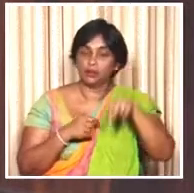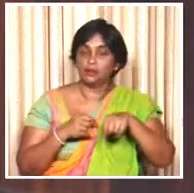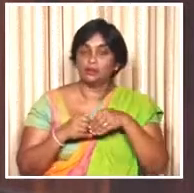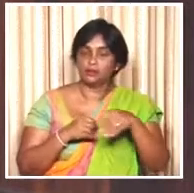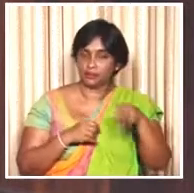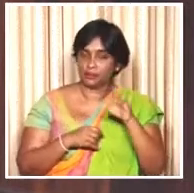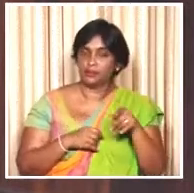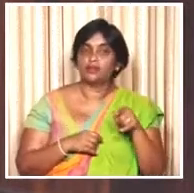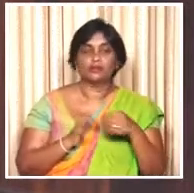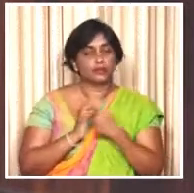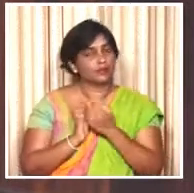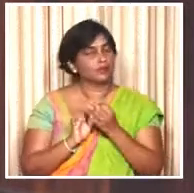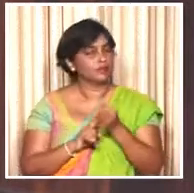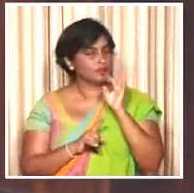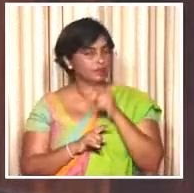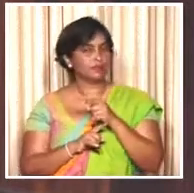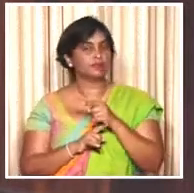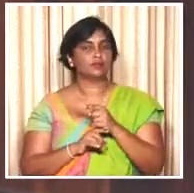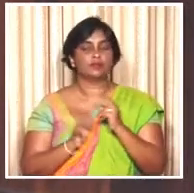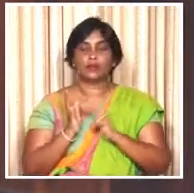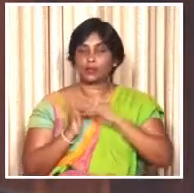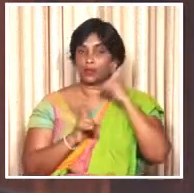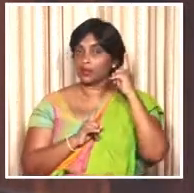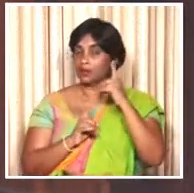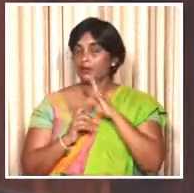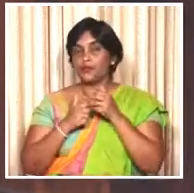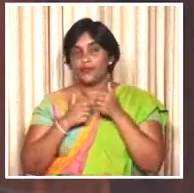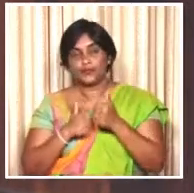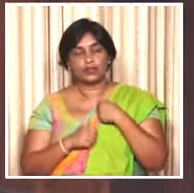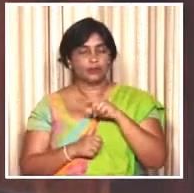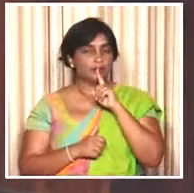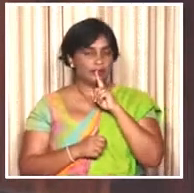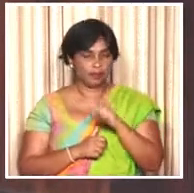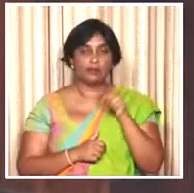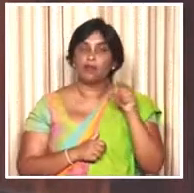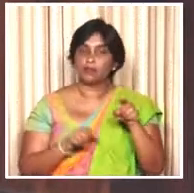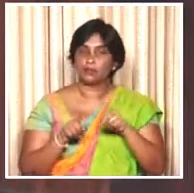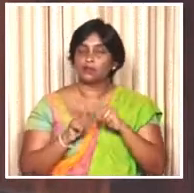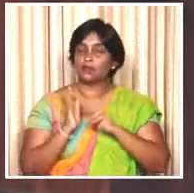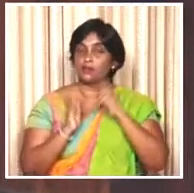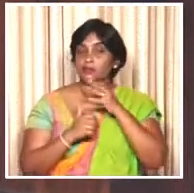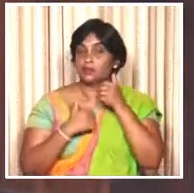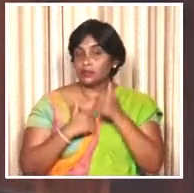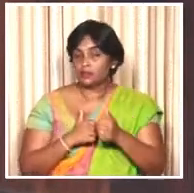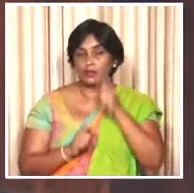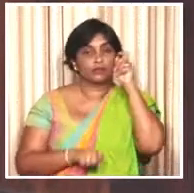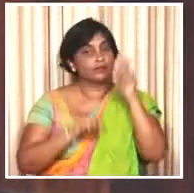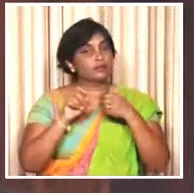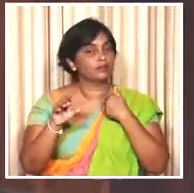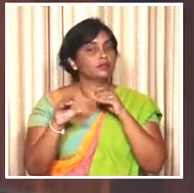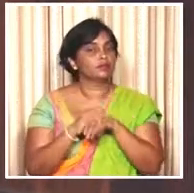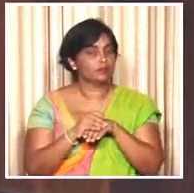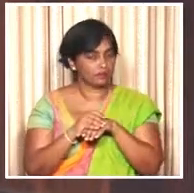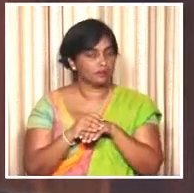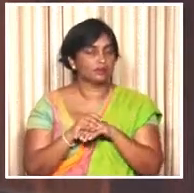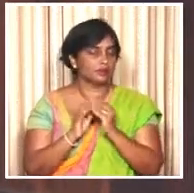මෙතෙන්දි ගරු සභාපතිතුමනි ජාතිකත්වය අගයන කෙනෙක් හැටියට ඒවගේම ජාතිකත්වය අගය කරන ජනතාව නියෝජනය